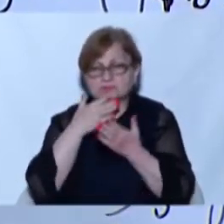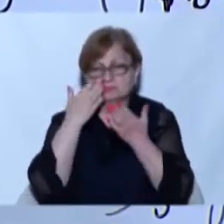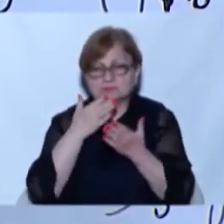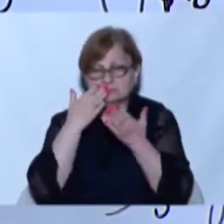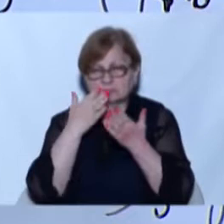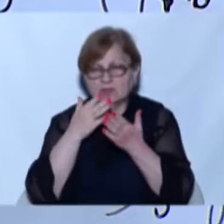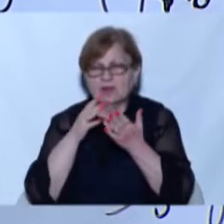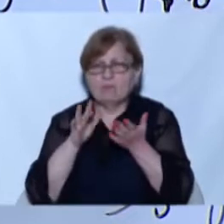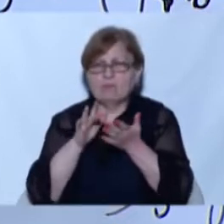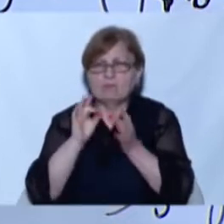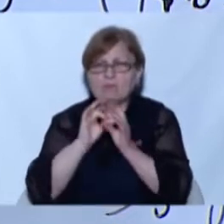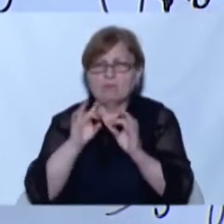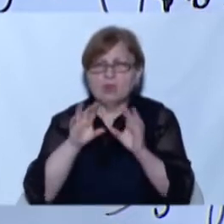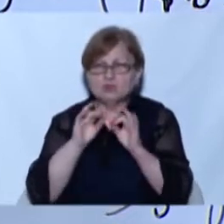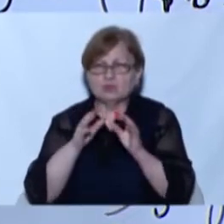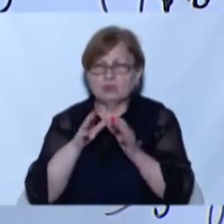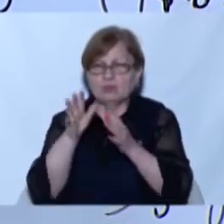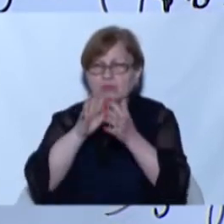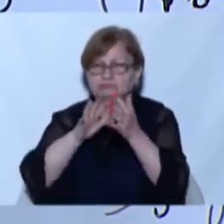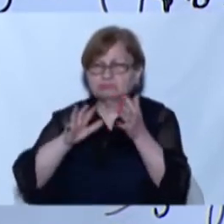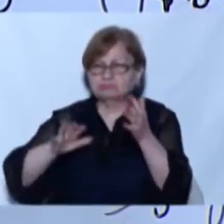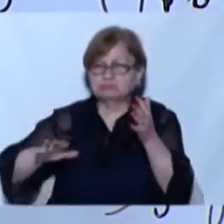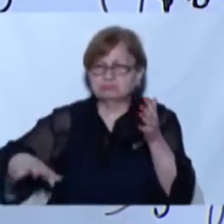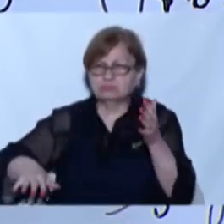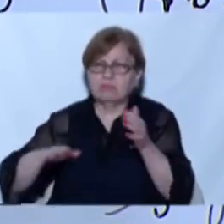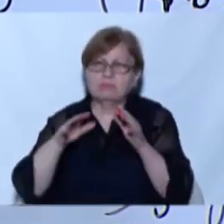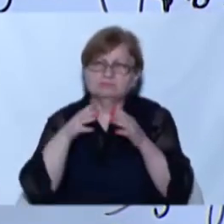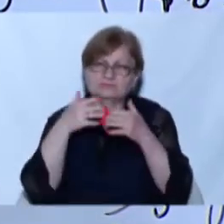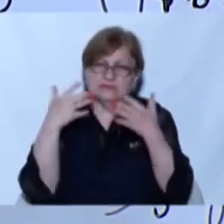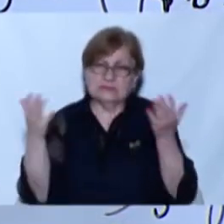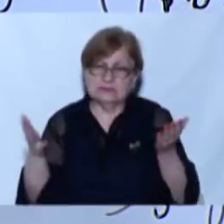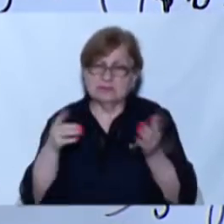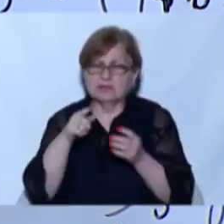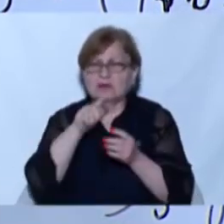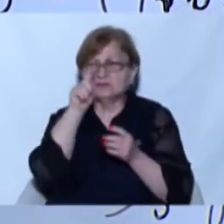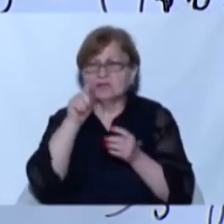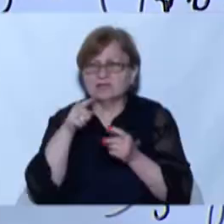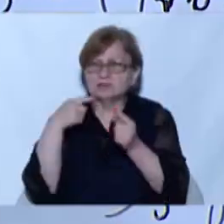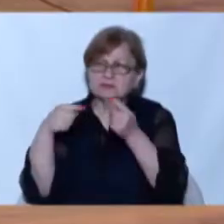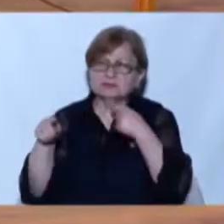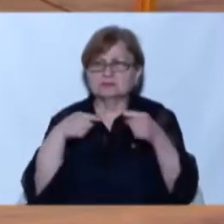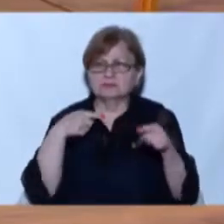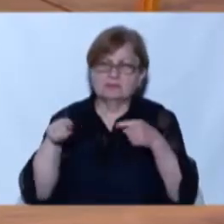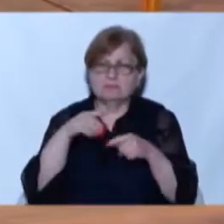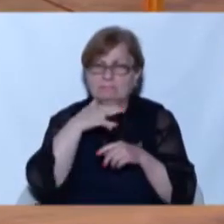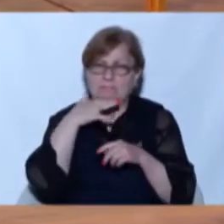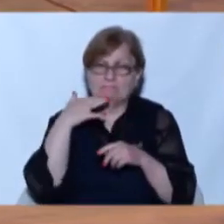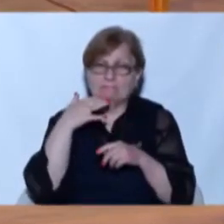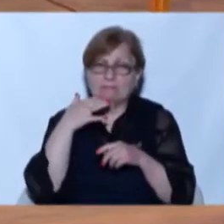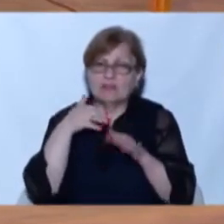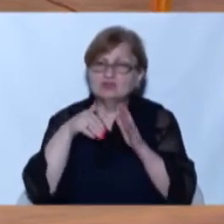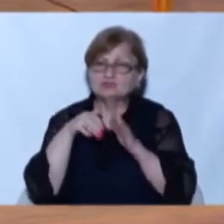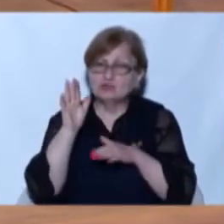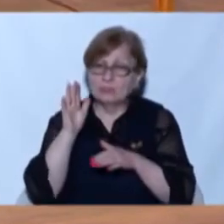ცოტა ვრცელია და ბევრი საკითხი აქვს წამოწეული ავტორს, ალბათ აჯობებს, რომ